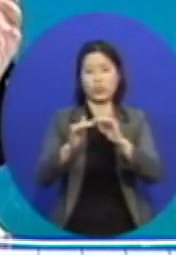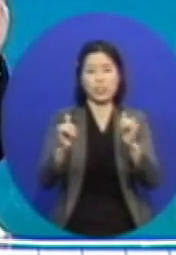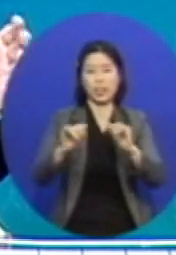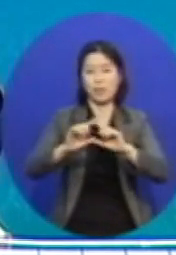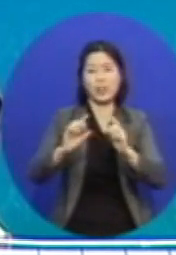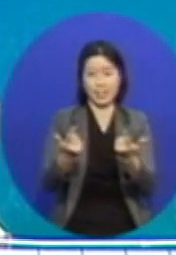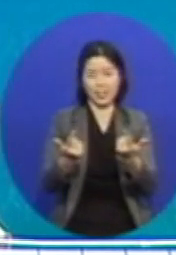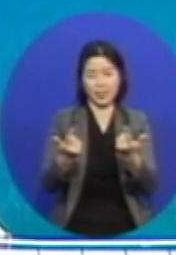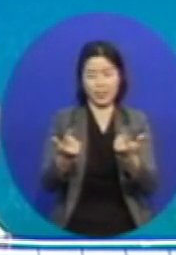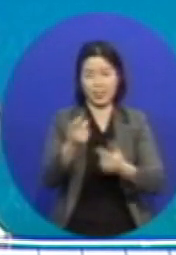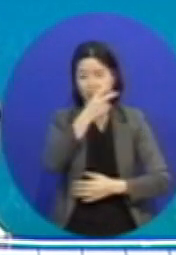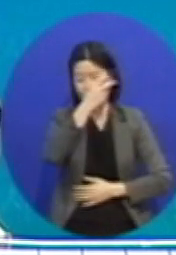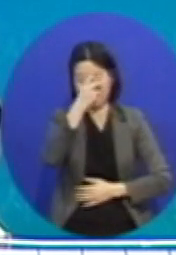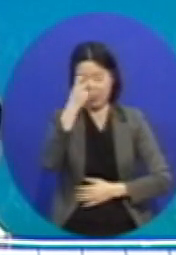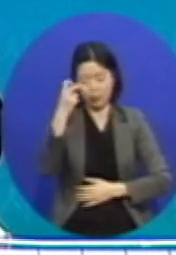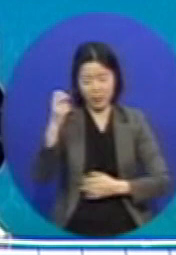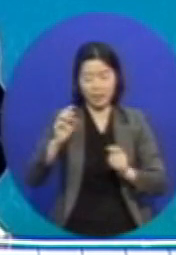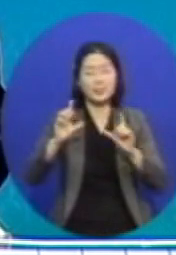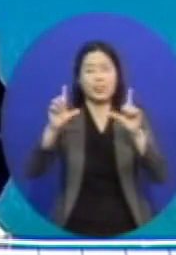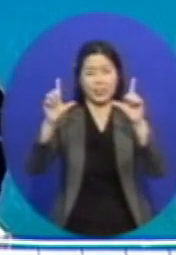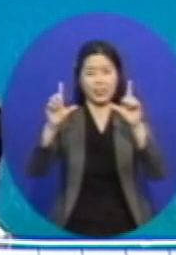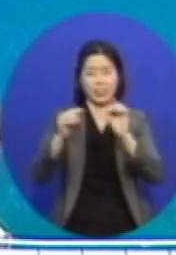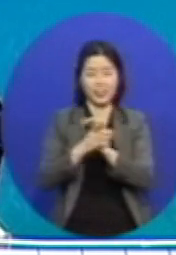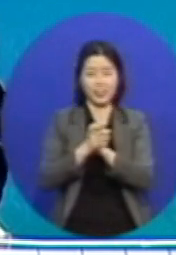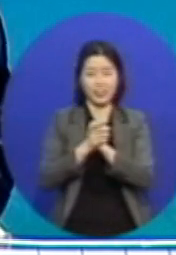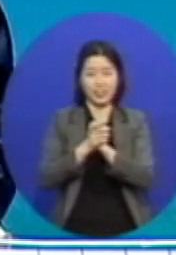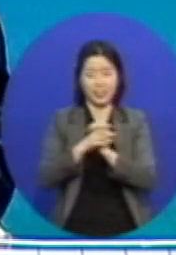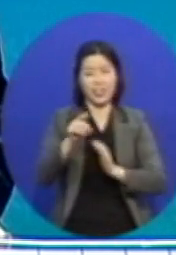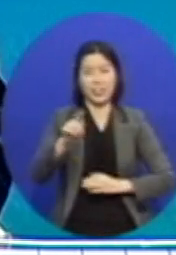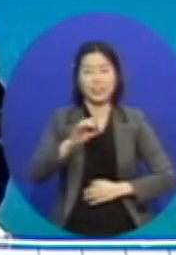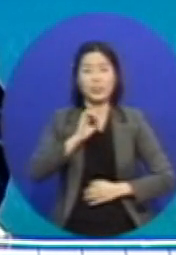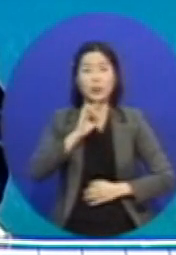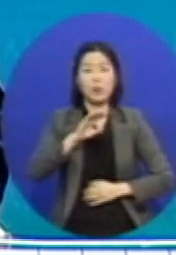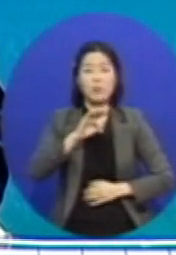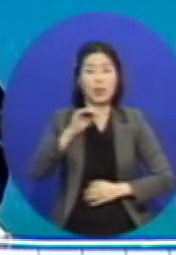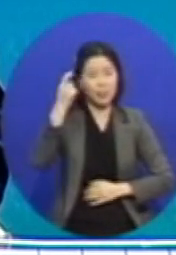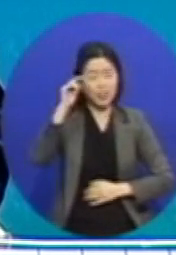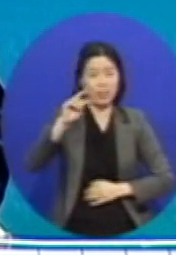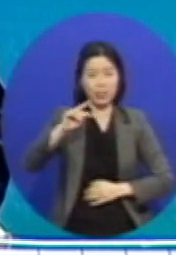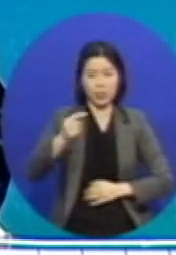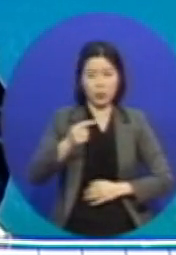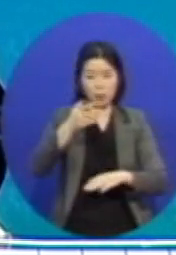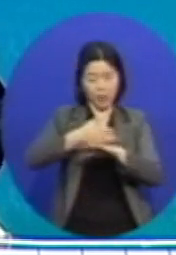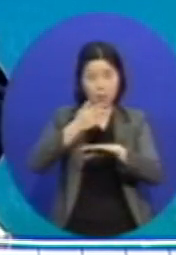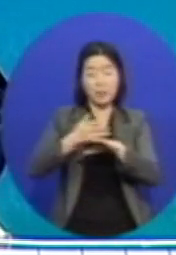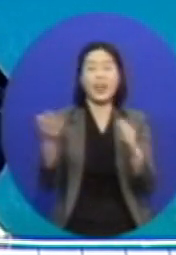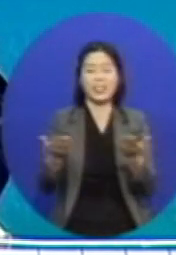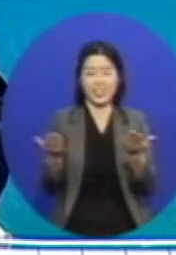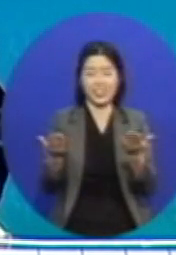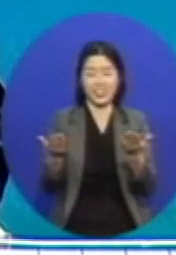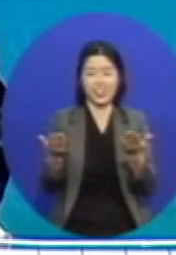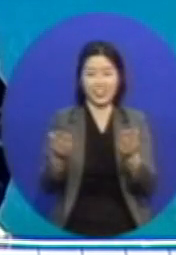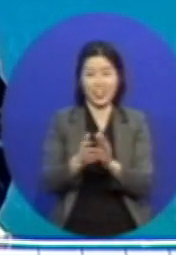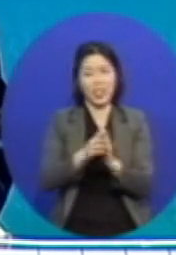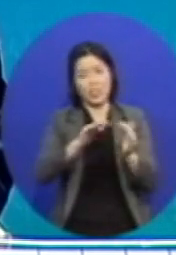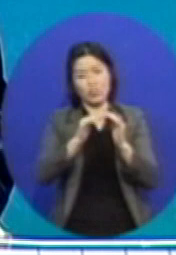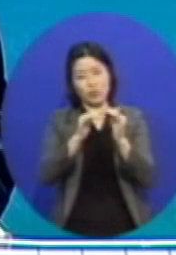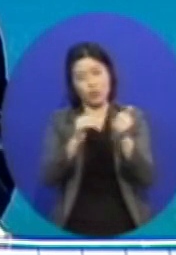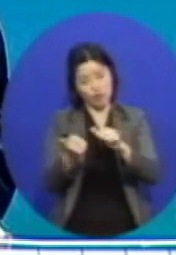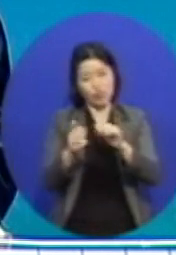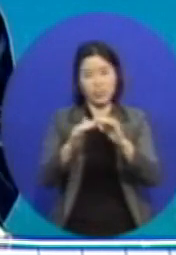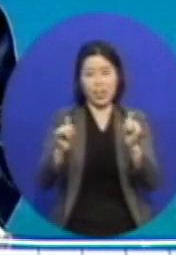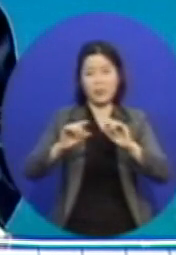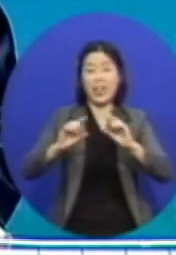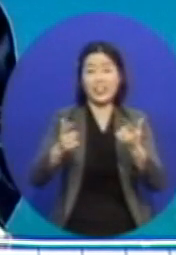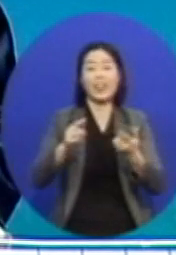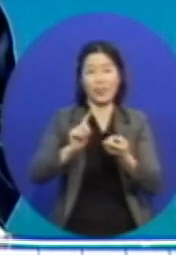잠자는 상태의 있긴 하지만 그것만 생각해도 얼마나 감사한 일이에요 죽은 자가 아니라는 것만 가지고도